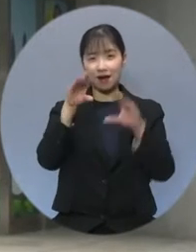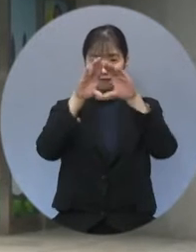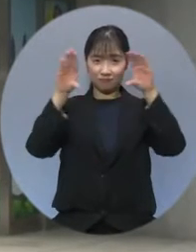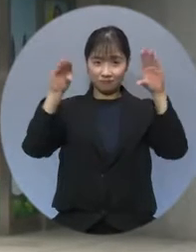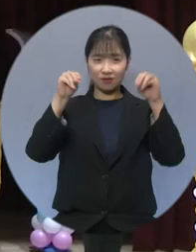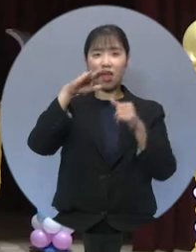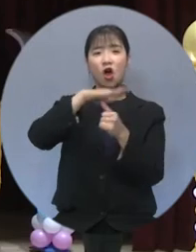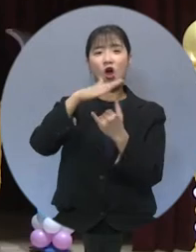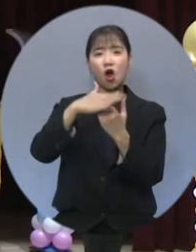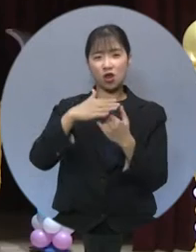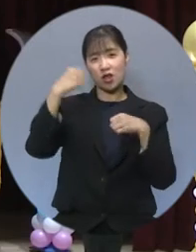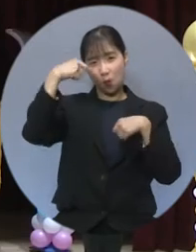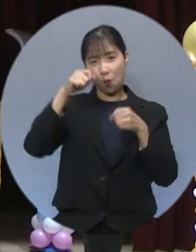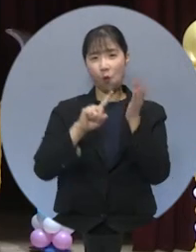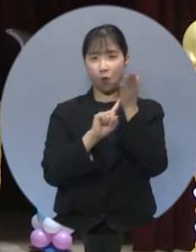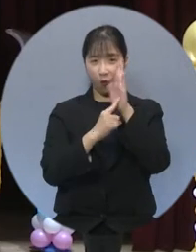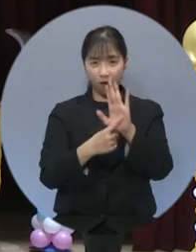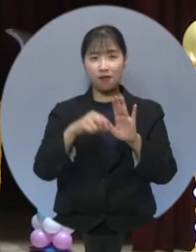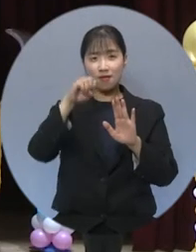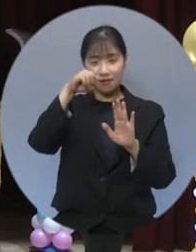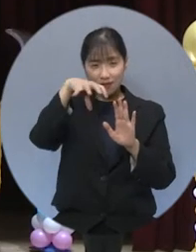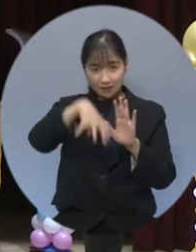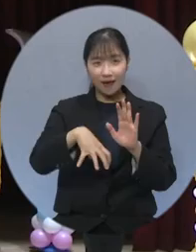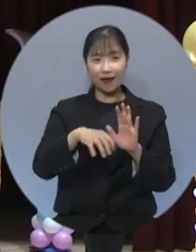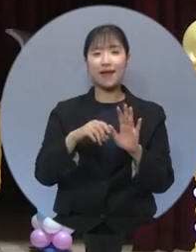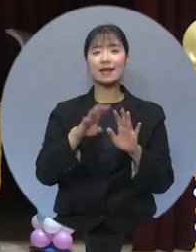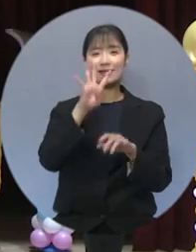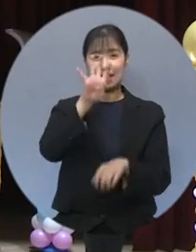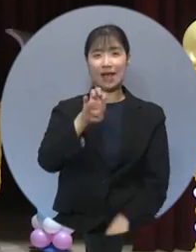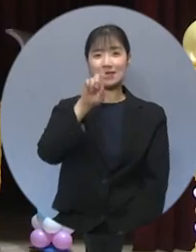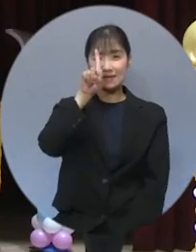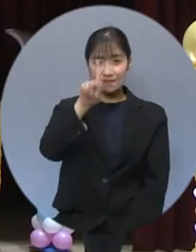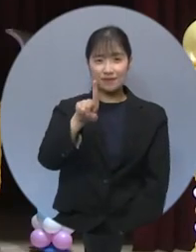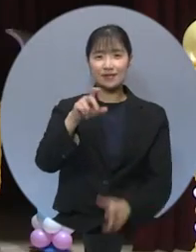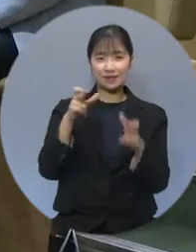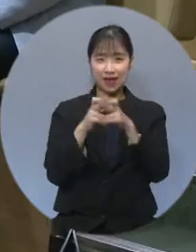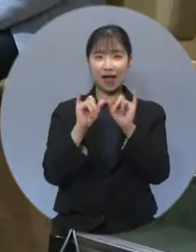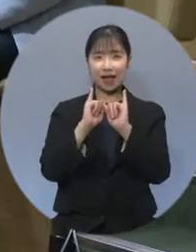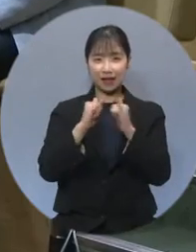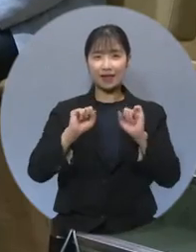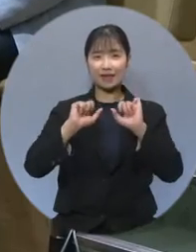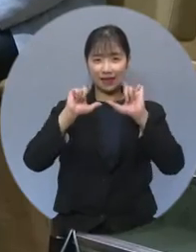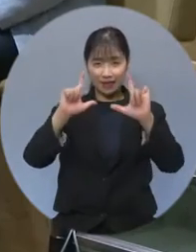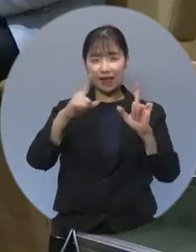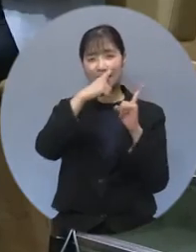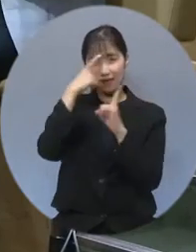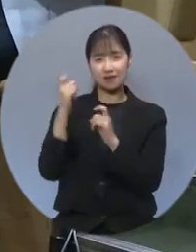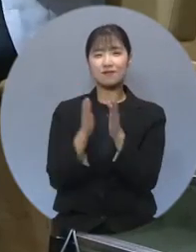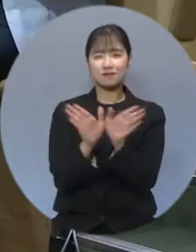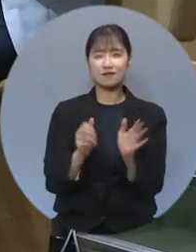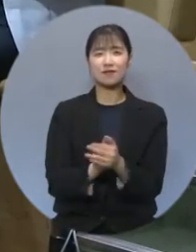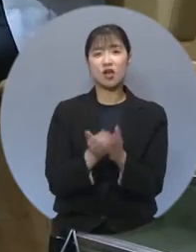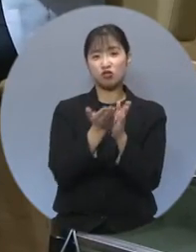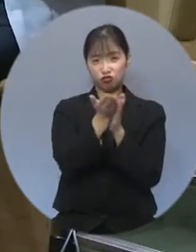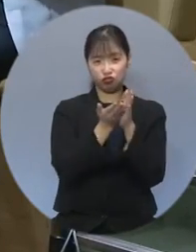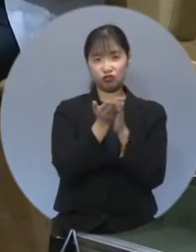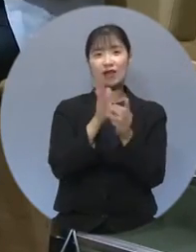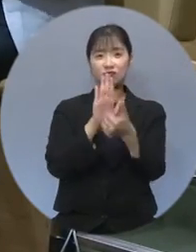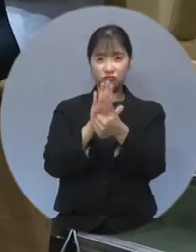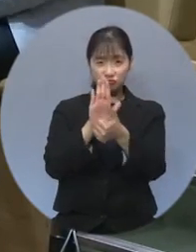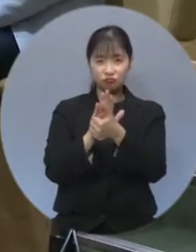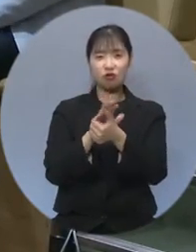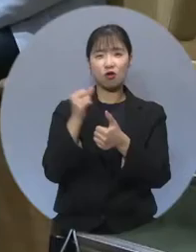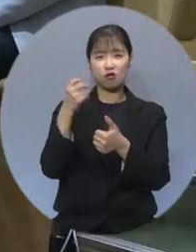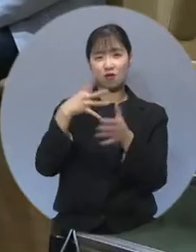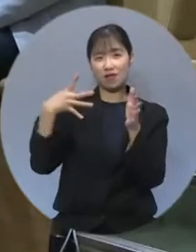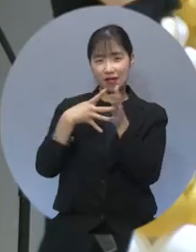어린이 공연장에서 제41회 장애인의 날 기념 행사를 개최했습니다. 이날 행사는 군산시가 후원하고